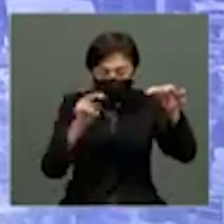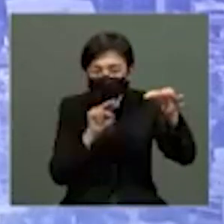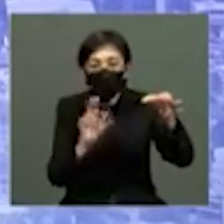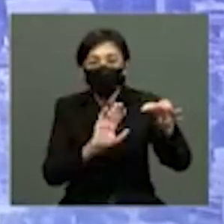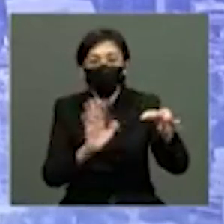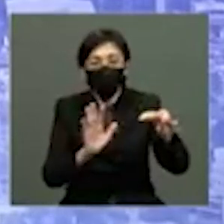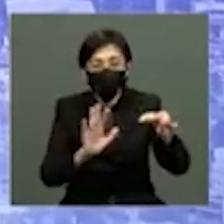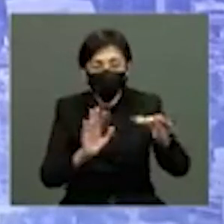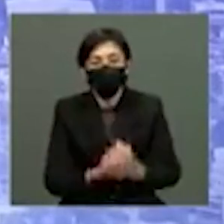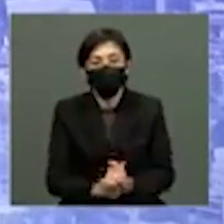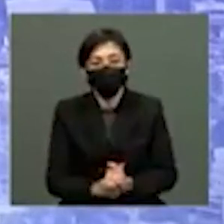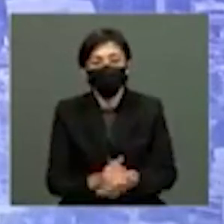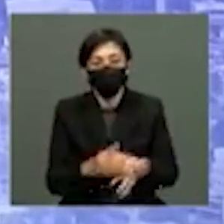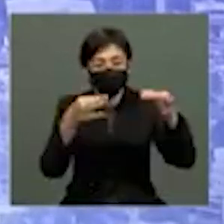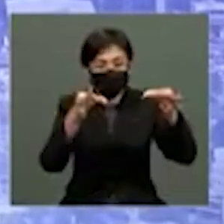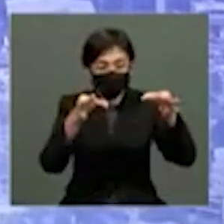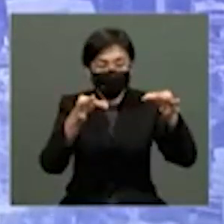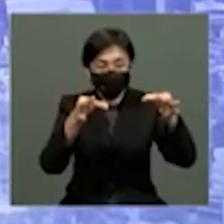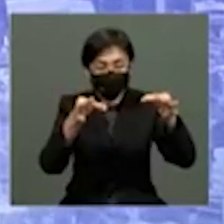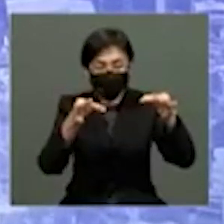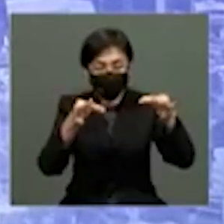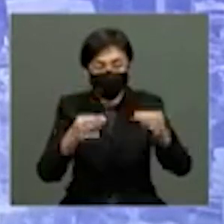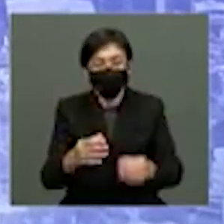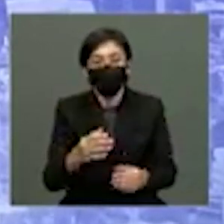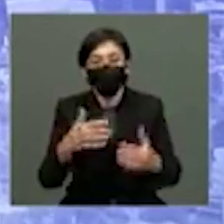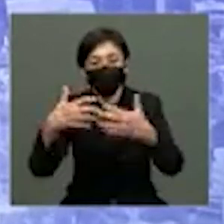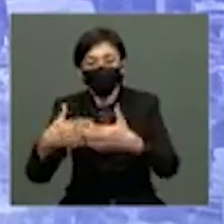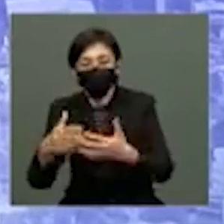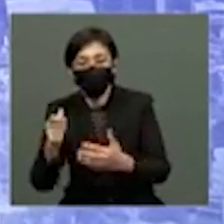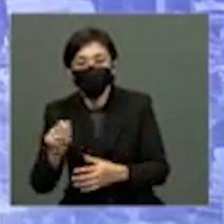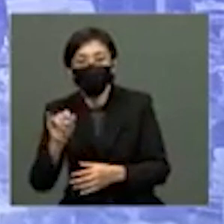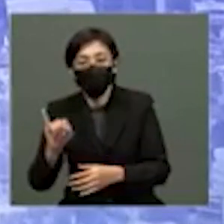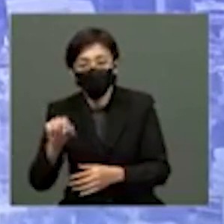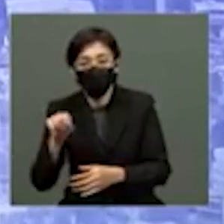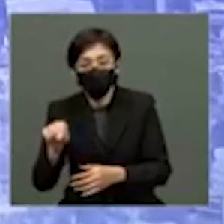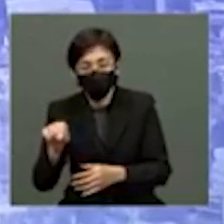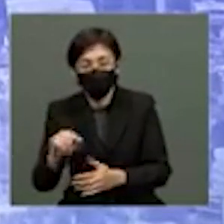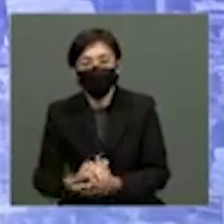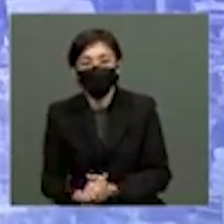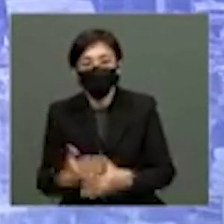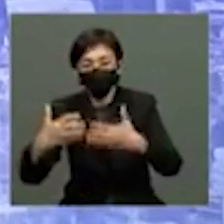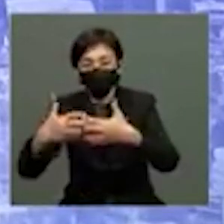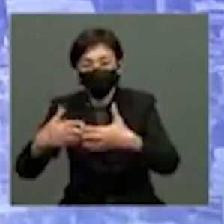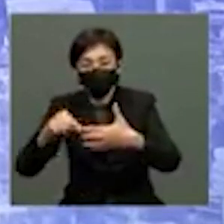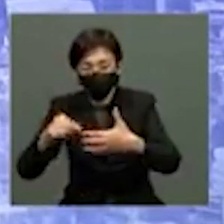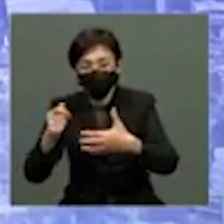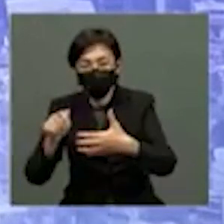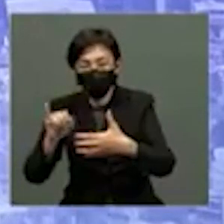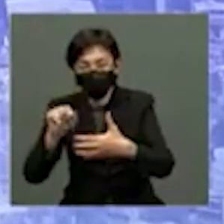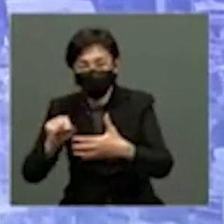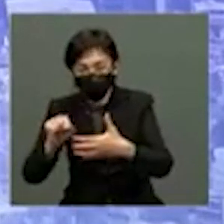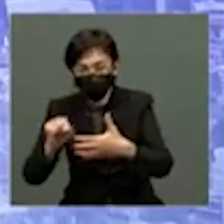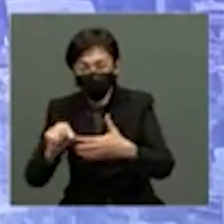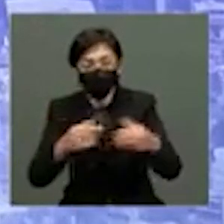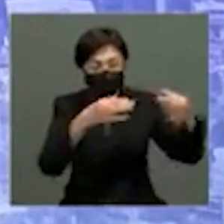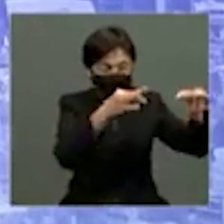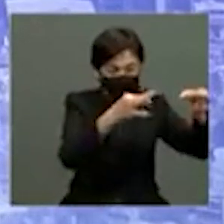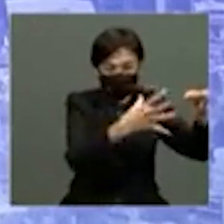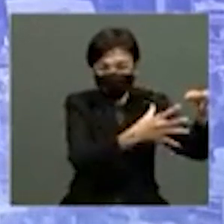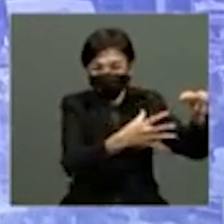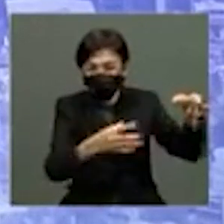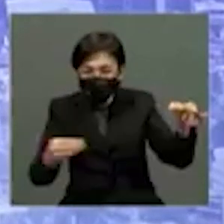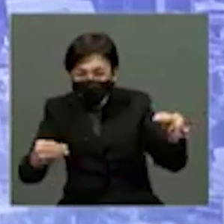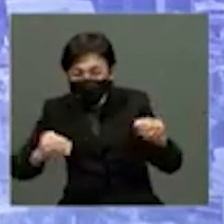เครื่องฟิล์มเนี่ยฮะเข้าไปใน AI หมายถึงคอมพิวเตอร์ที่เขาเรียกว่า artificial intelligence เนี่ยนะครับคือสามารถอ่